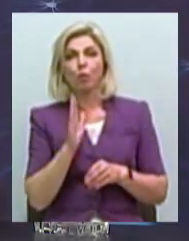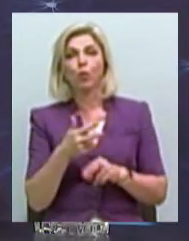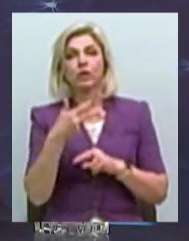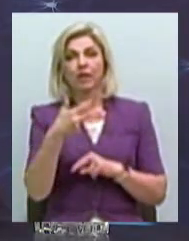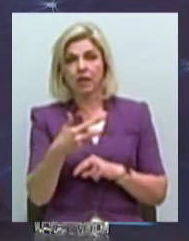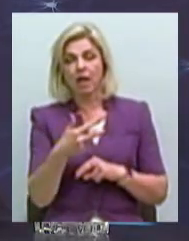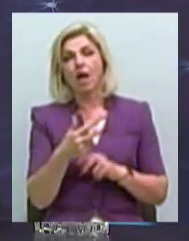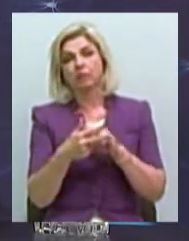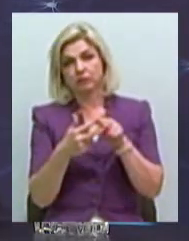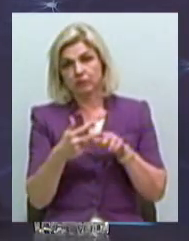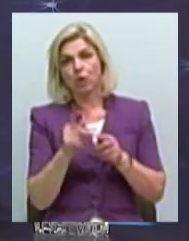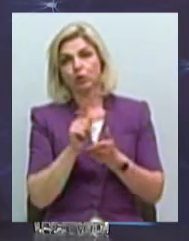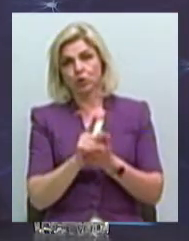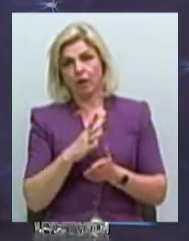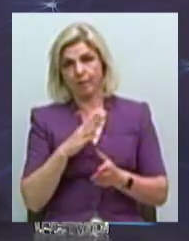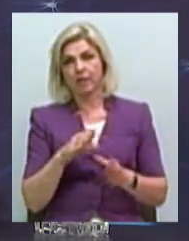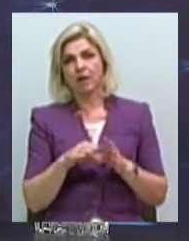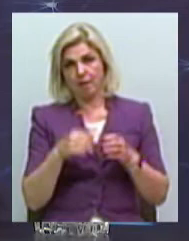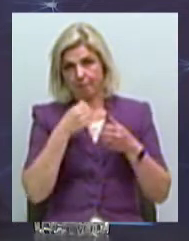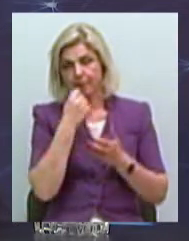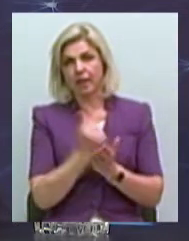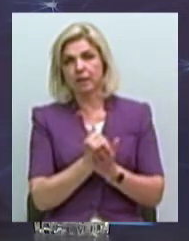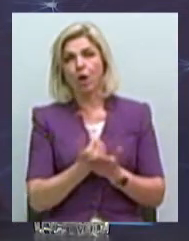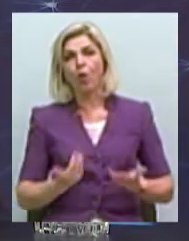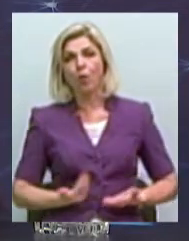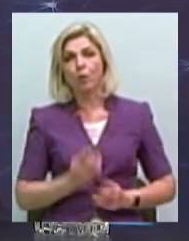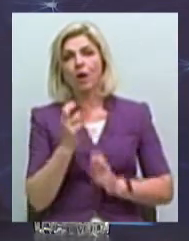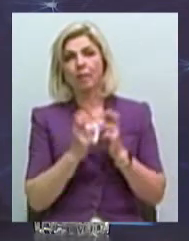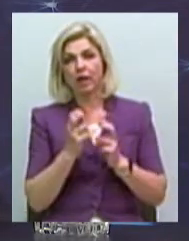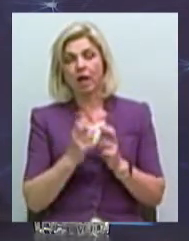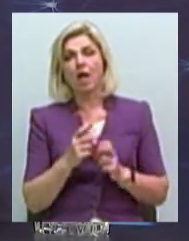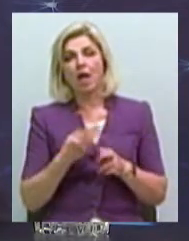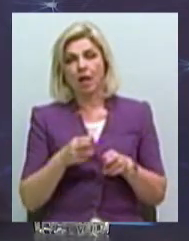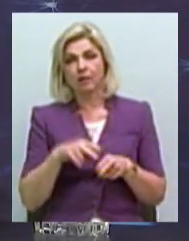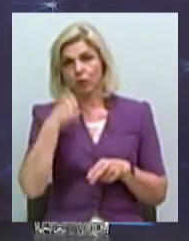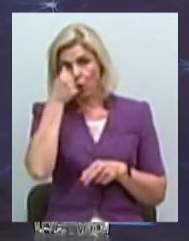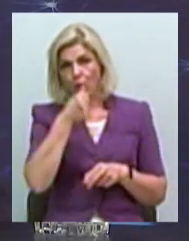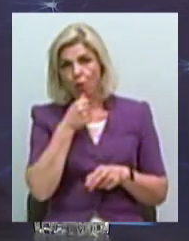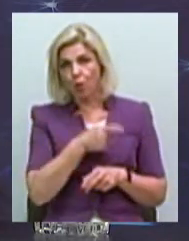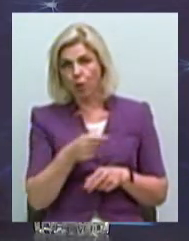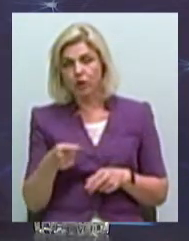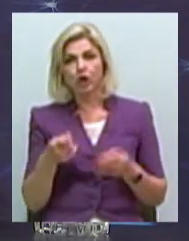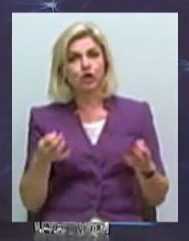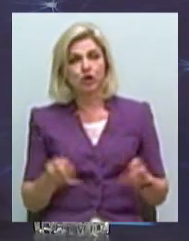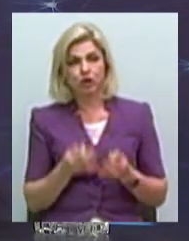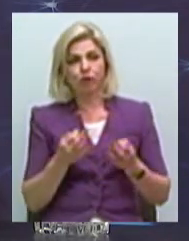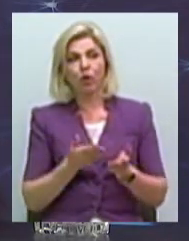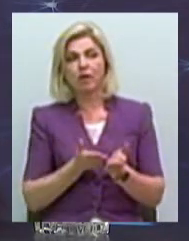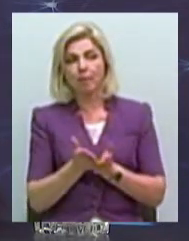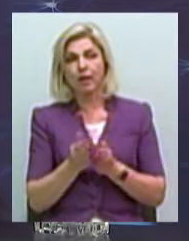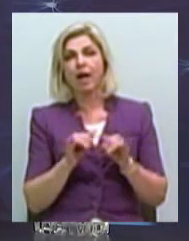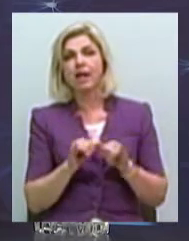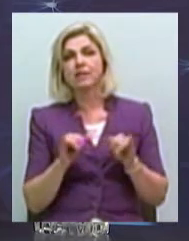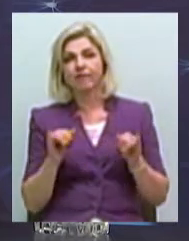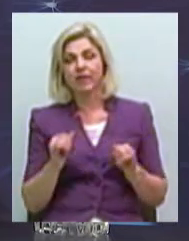них должна будет уже принята. Коммунальное предприятие, которое существует все это время, весь этот год фактически ничего в направлении